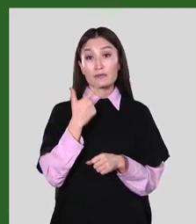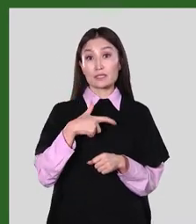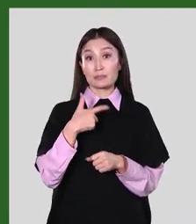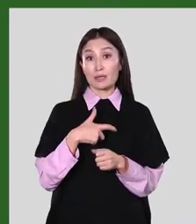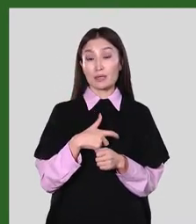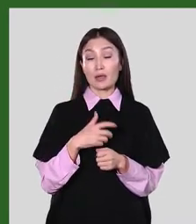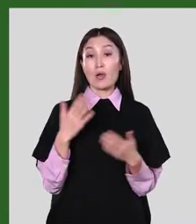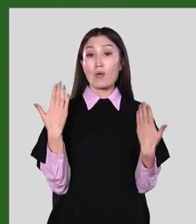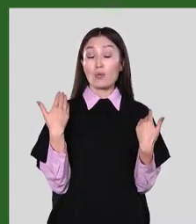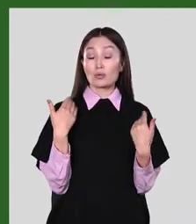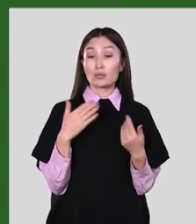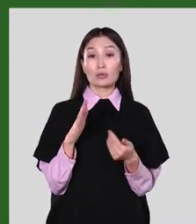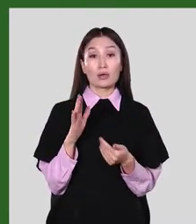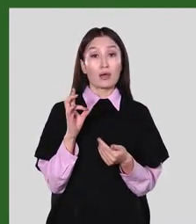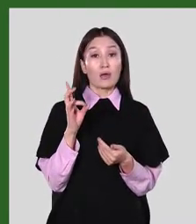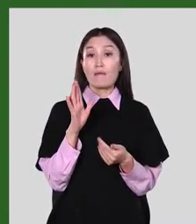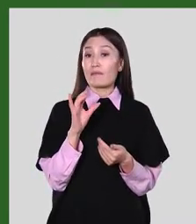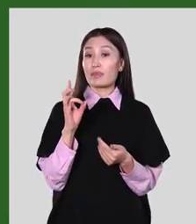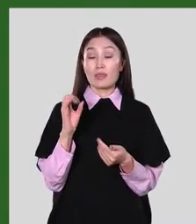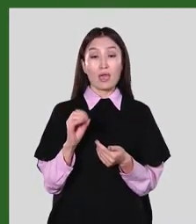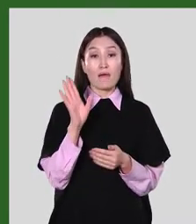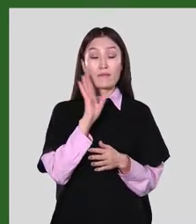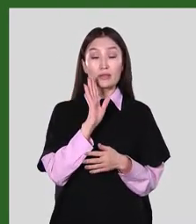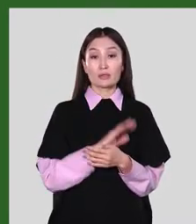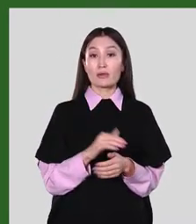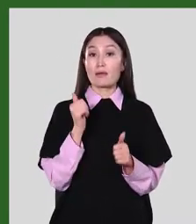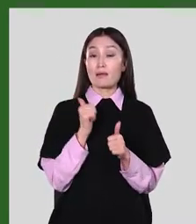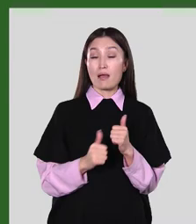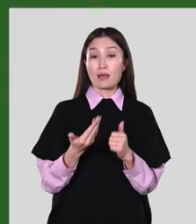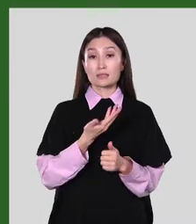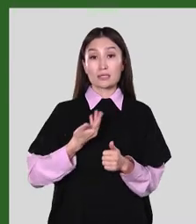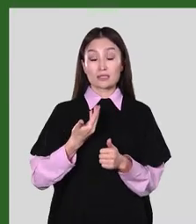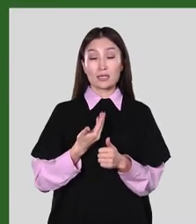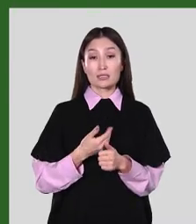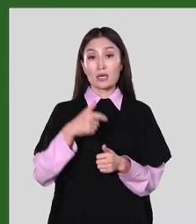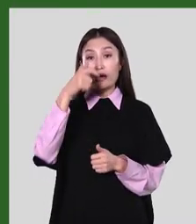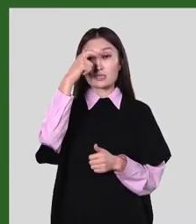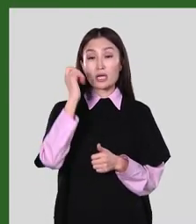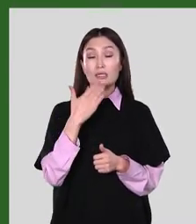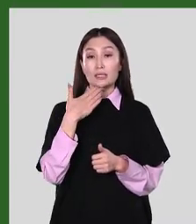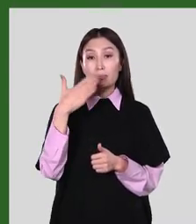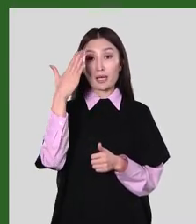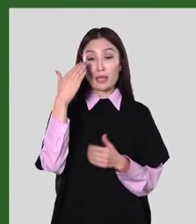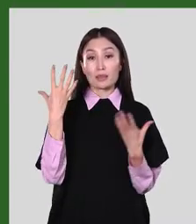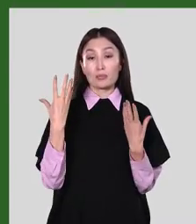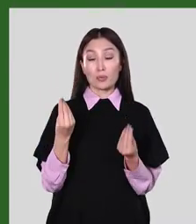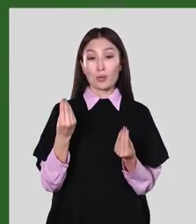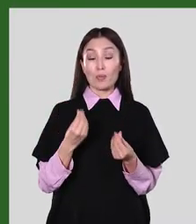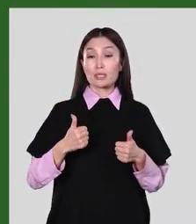отдых вне воды каждый из нас жарким летним днем